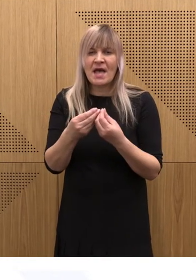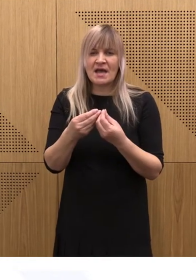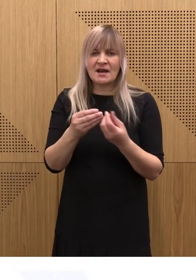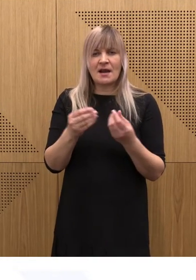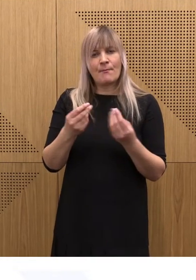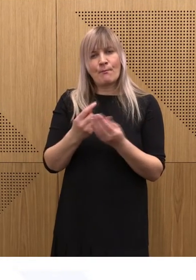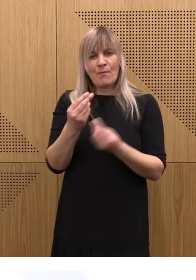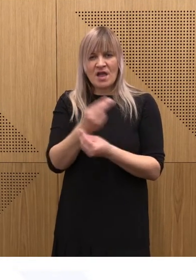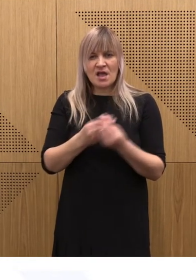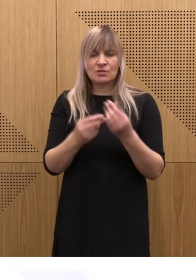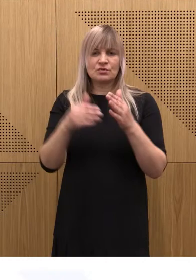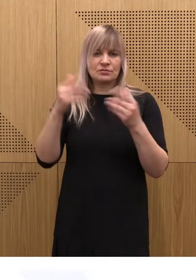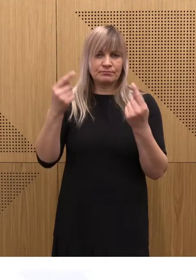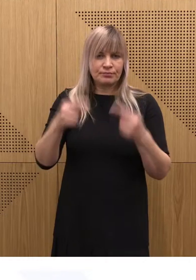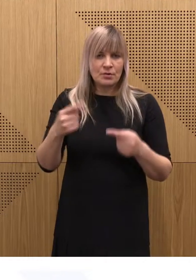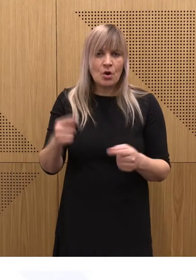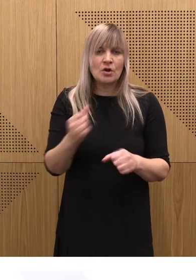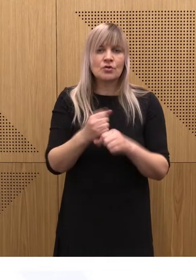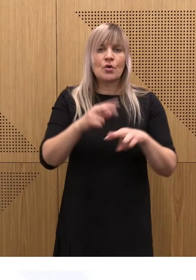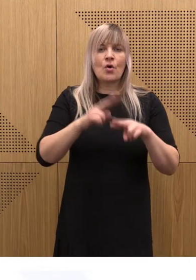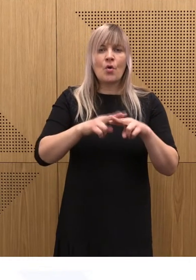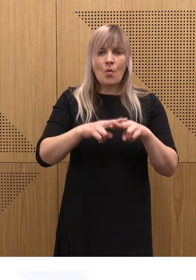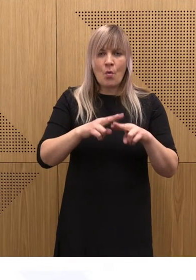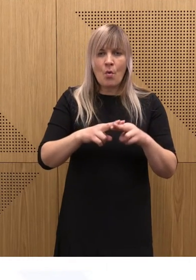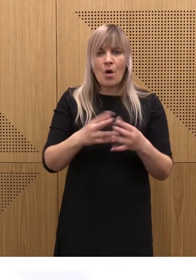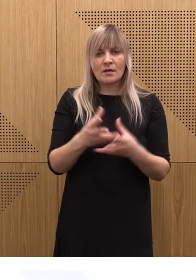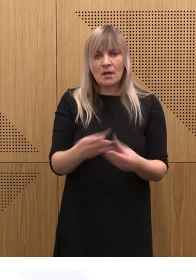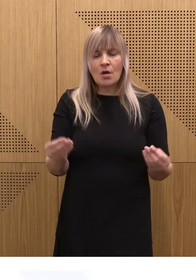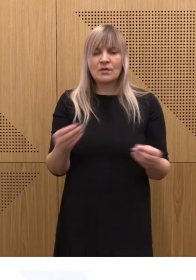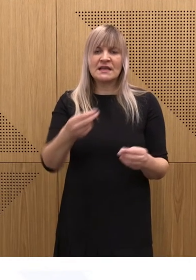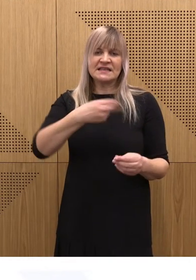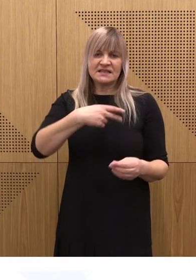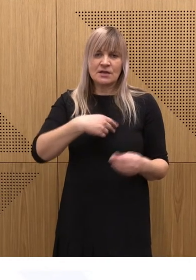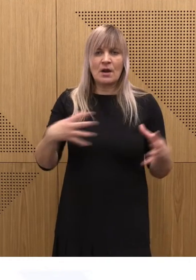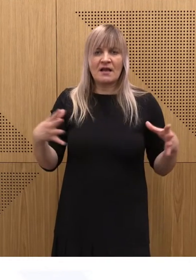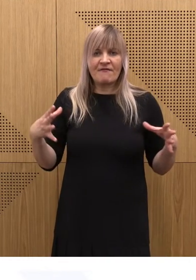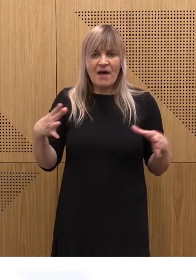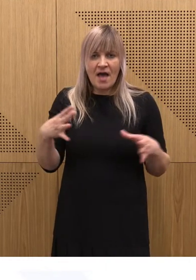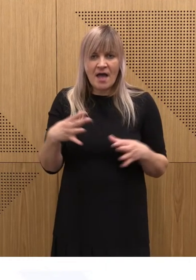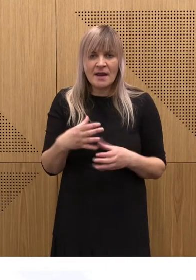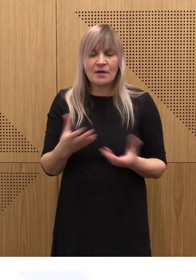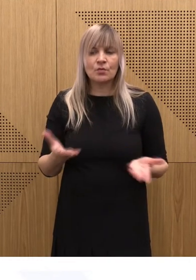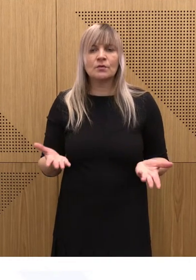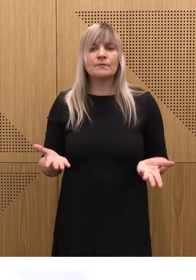seadnud, on kaotatud töökohad ja sissetulek on inimestel vähenenud.